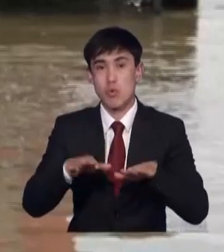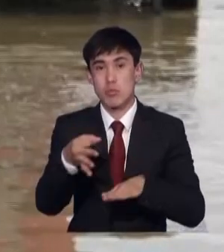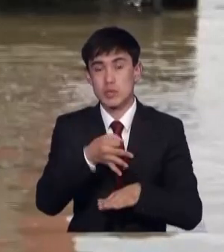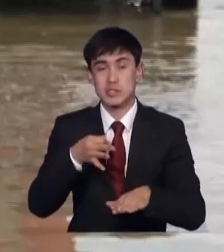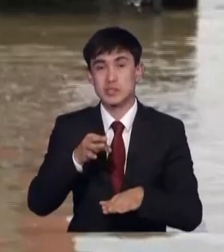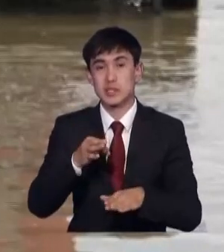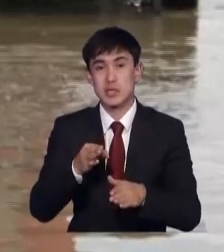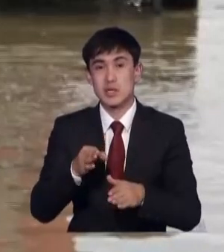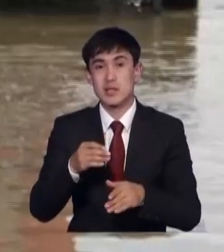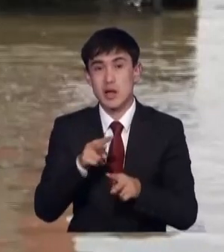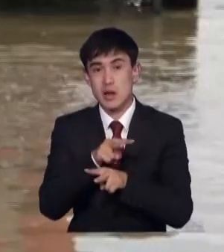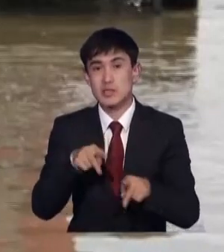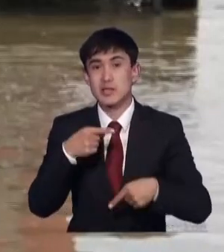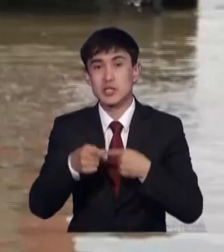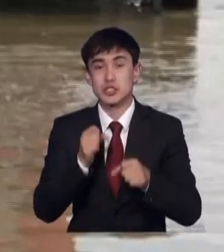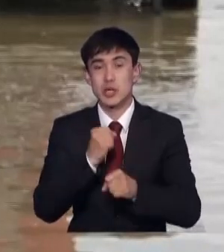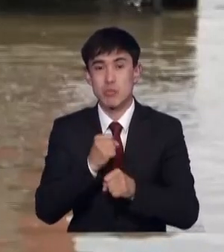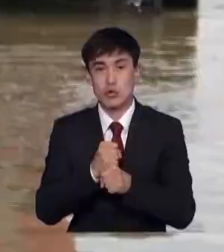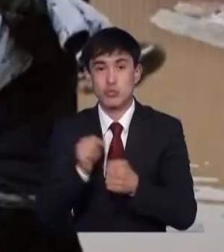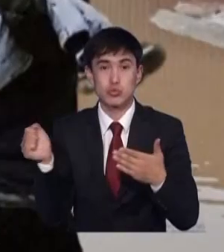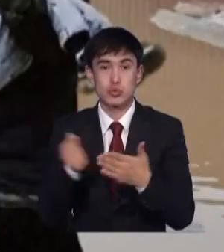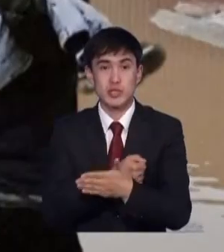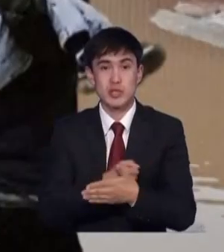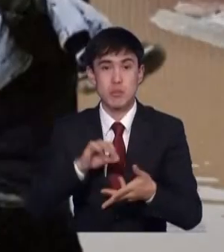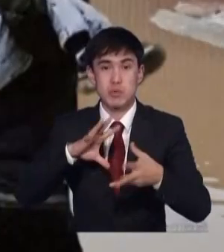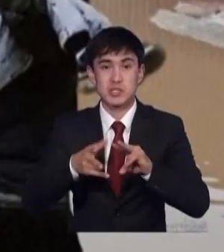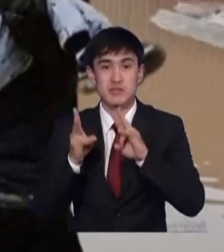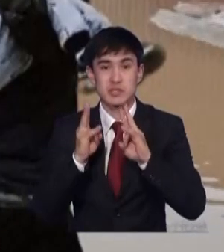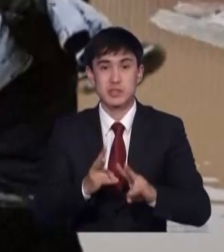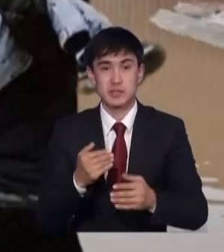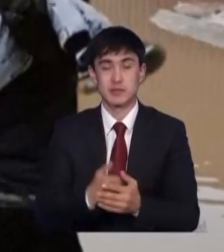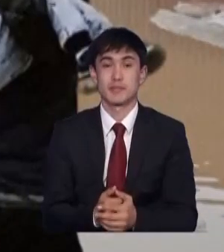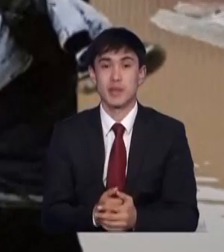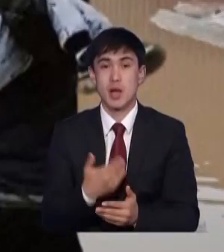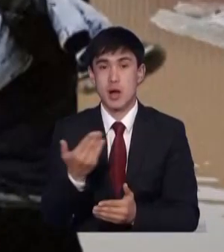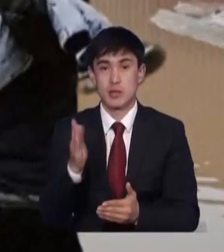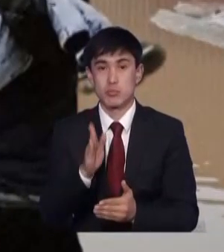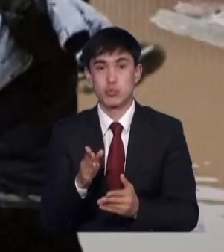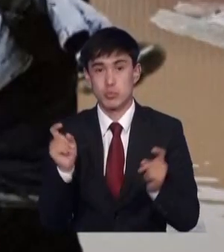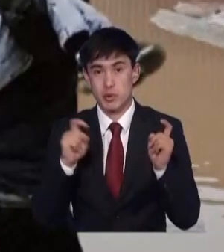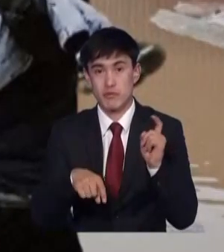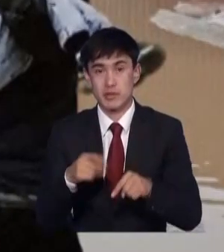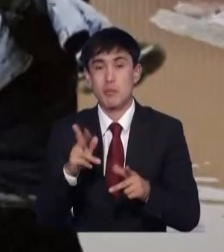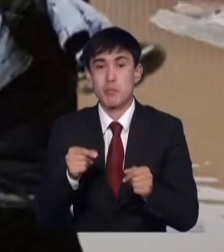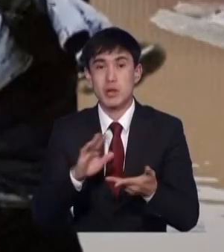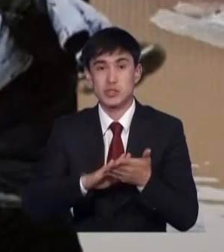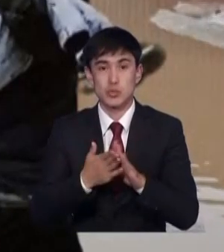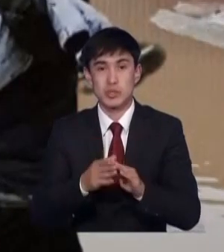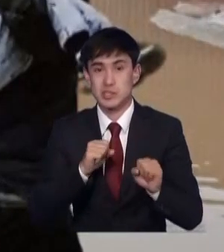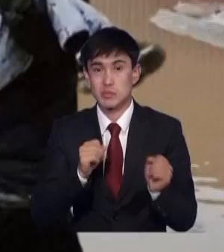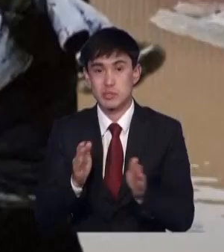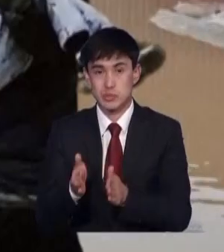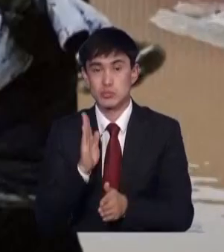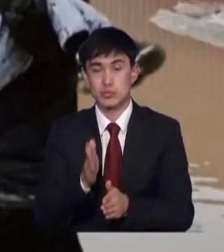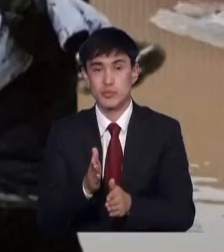области для координации дальнейшей работы по устранению последствий стихийного бедствия они будут пребывать там пока ситуация не